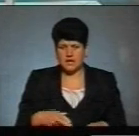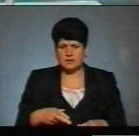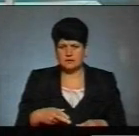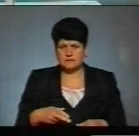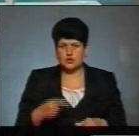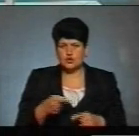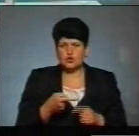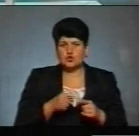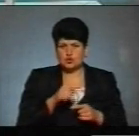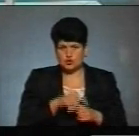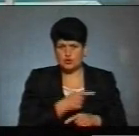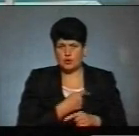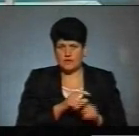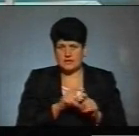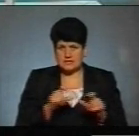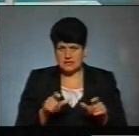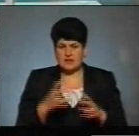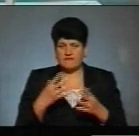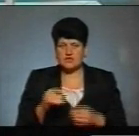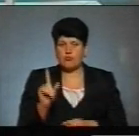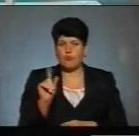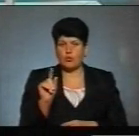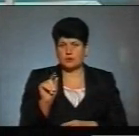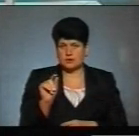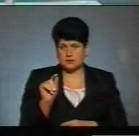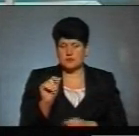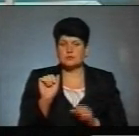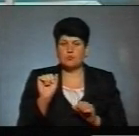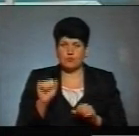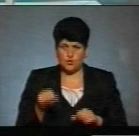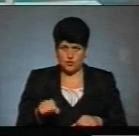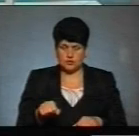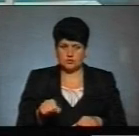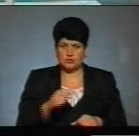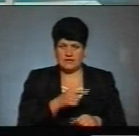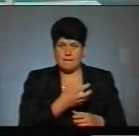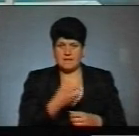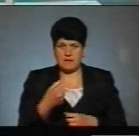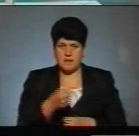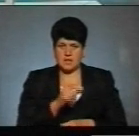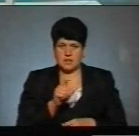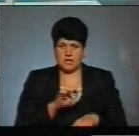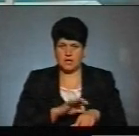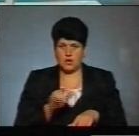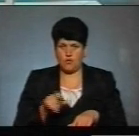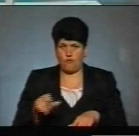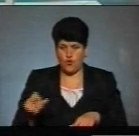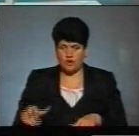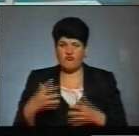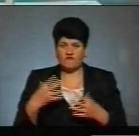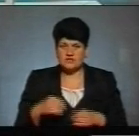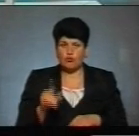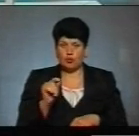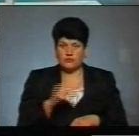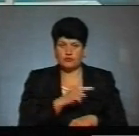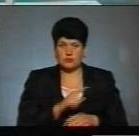з цього лікувального закладу. І вже з понеділка ми вже зможемо там приймати хворих. Тобто вже з понеділка він